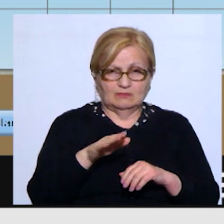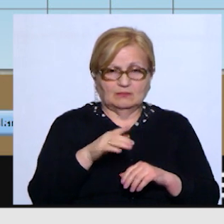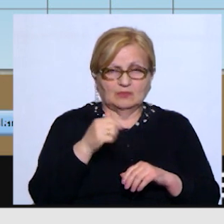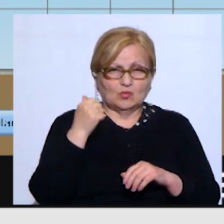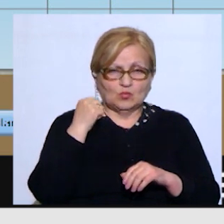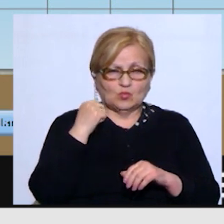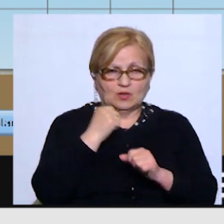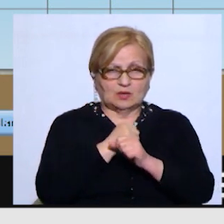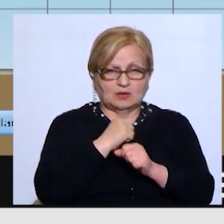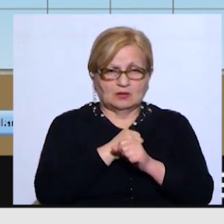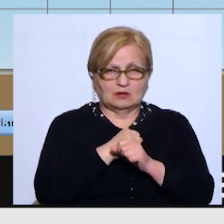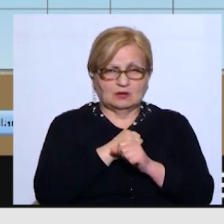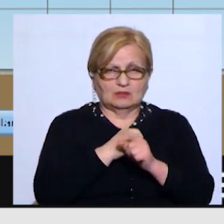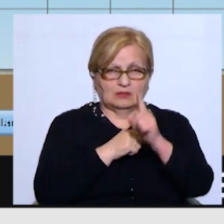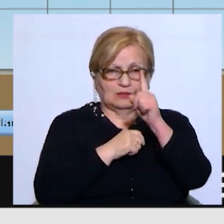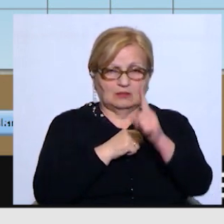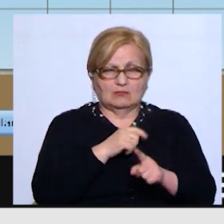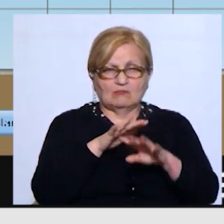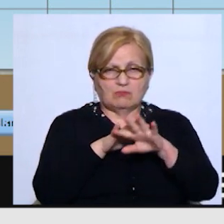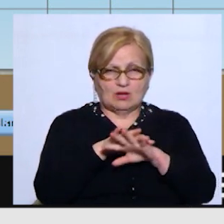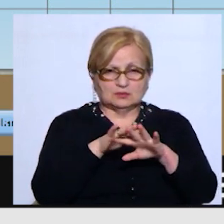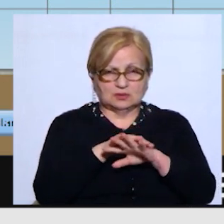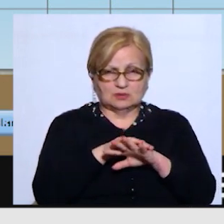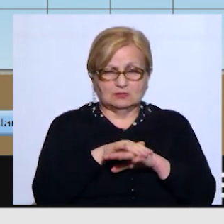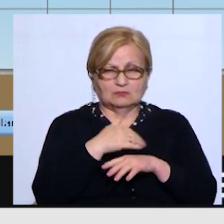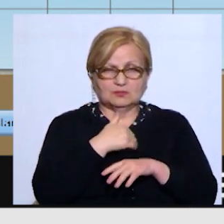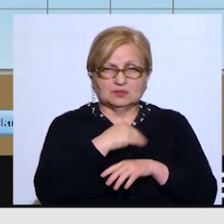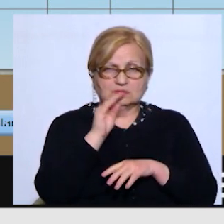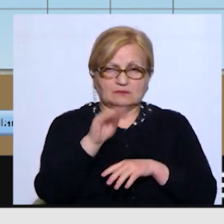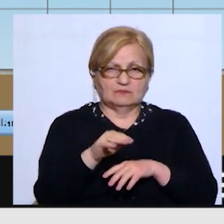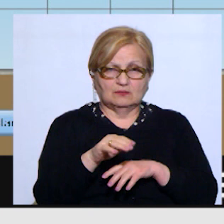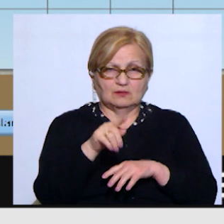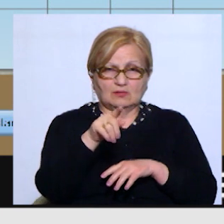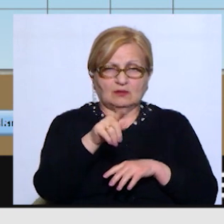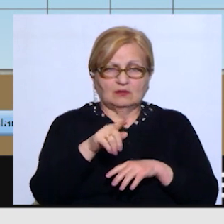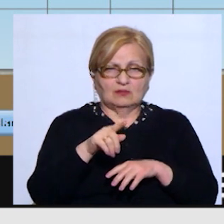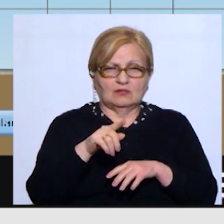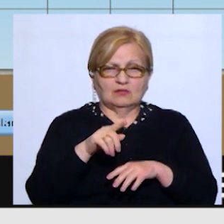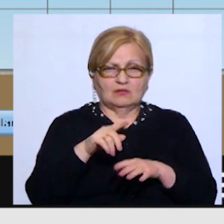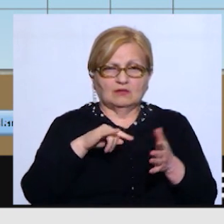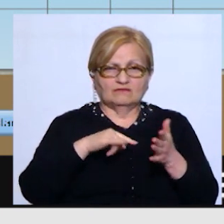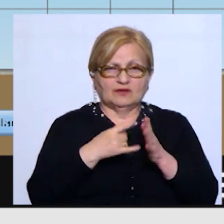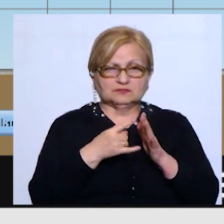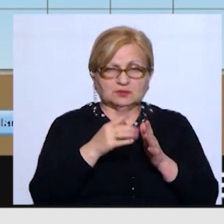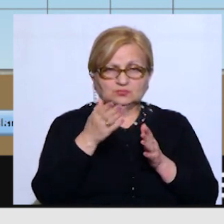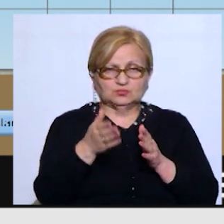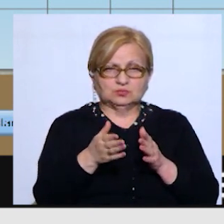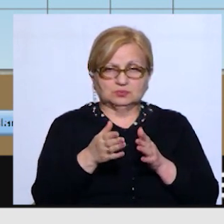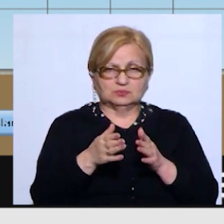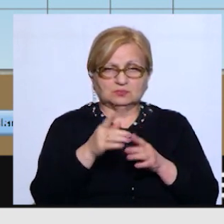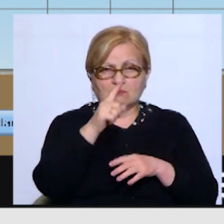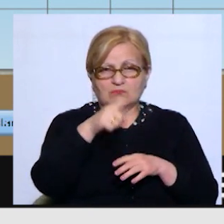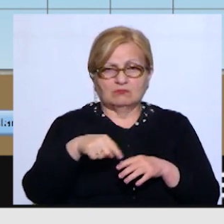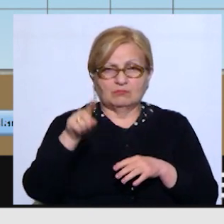გაუკეთეთ საკოორდინატო ბადე და მინდა დავწერო აი ამ კვადრატული, ვთქვათ ამ